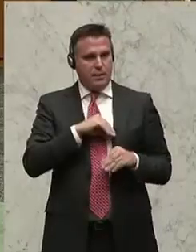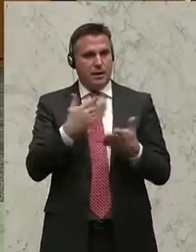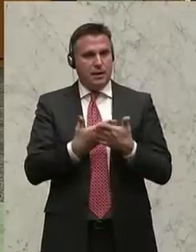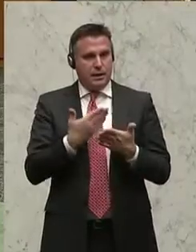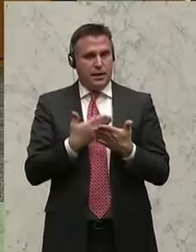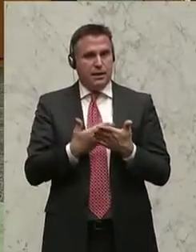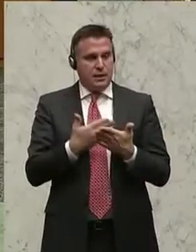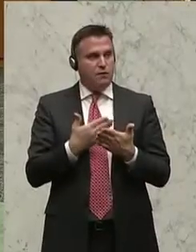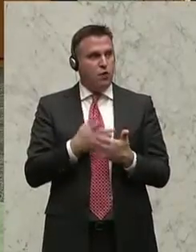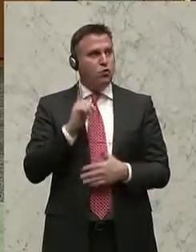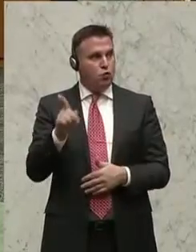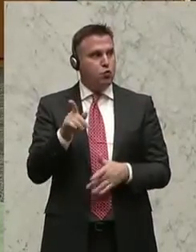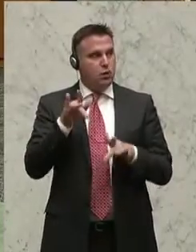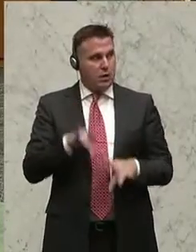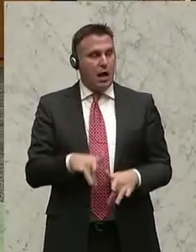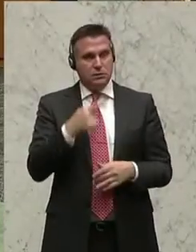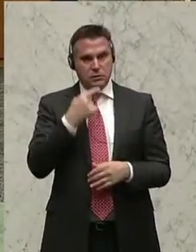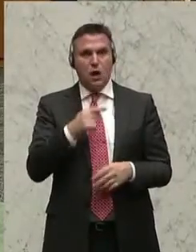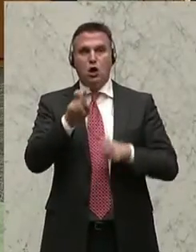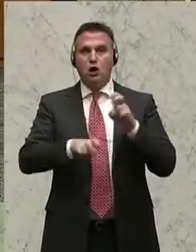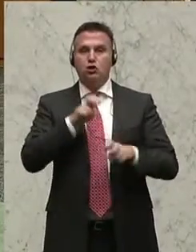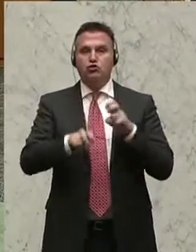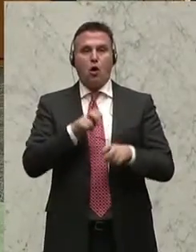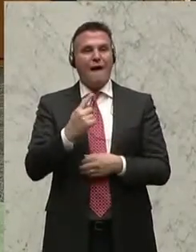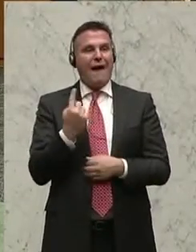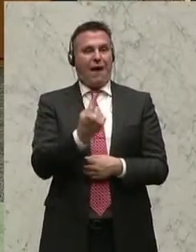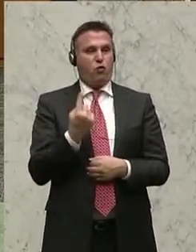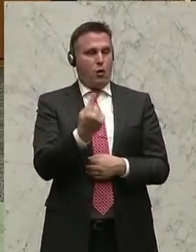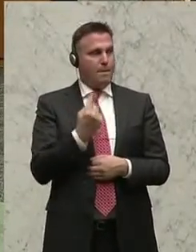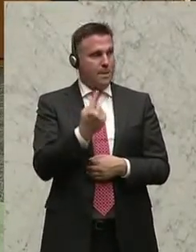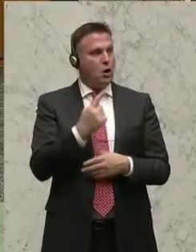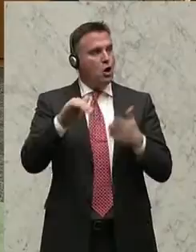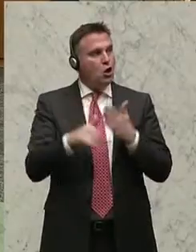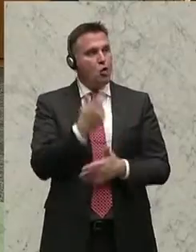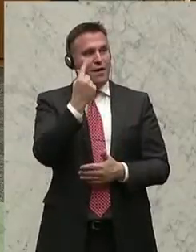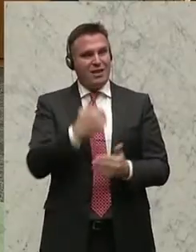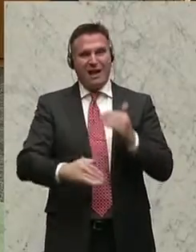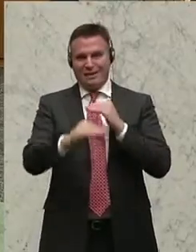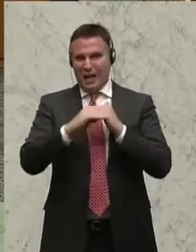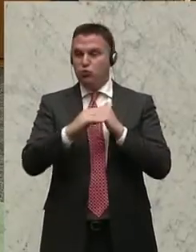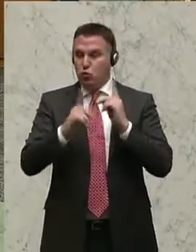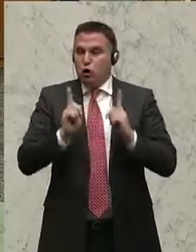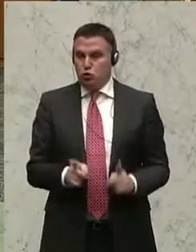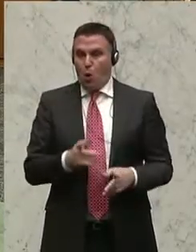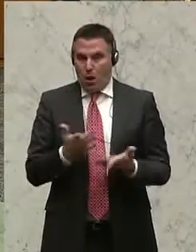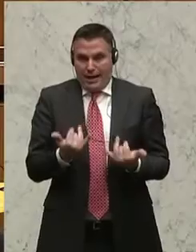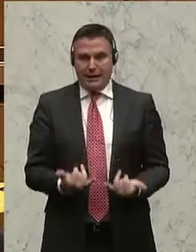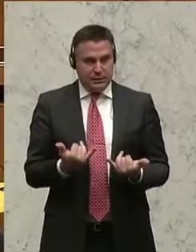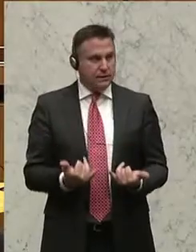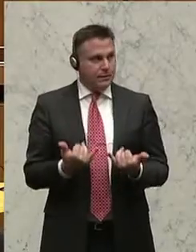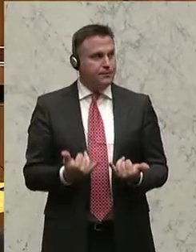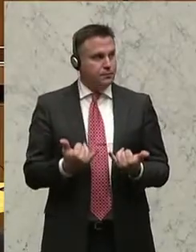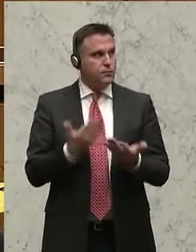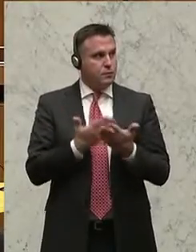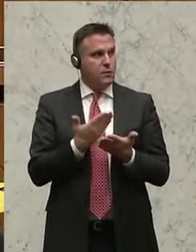Ihnen gegangen, hätte es ja die Steuerautonomie jetzt im Rahmen des neuen Finanzausgleiches geben sollen. Das